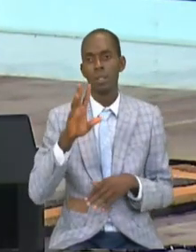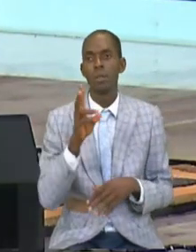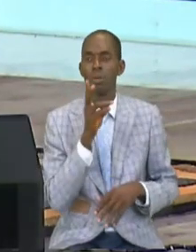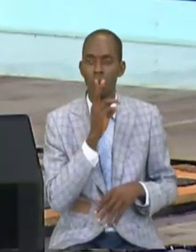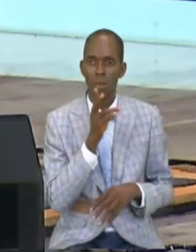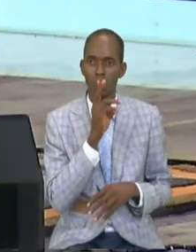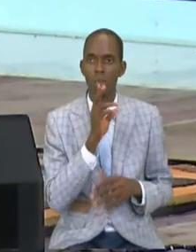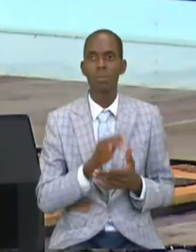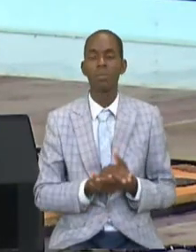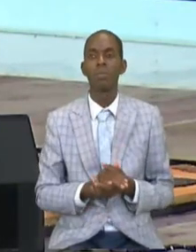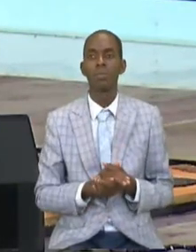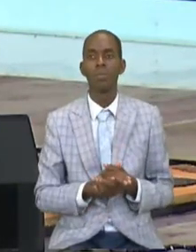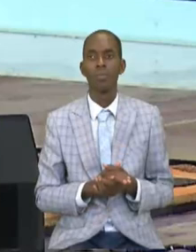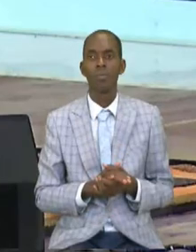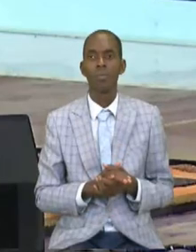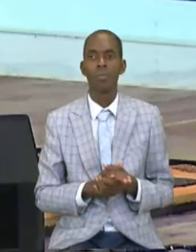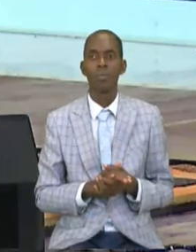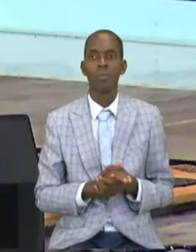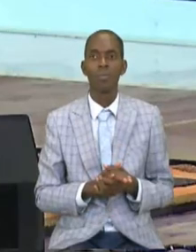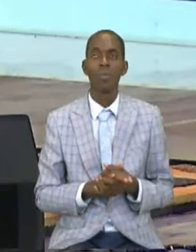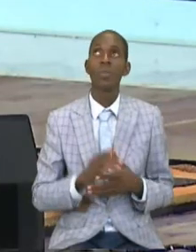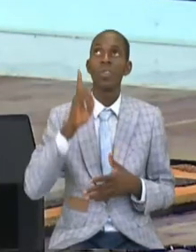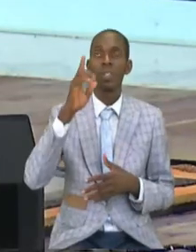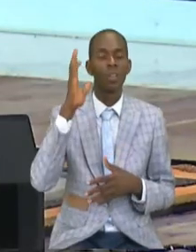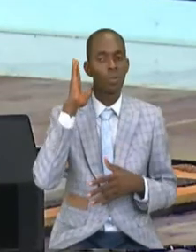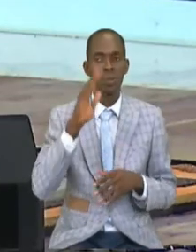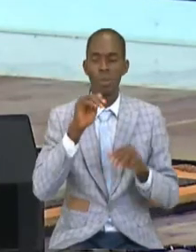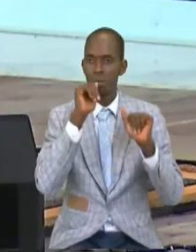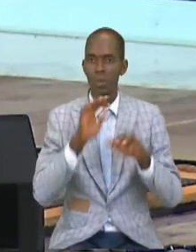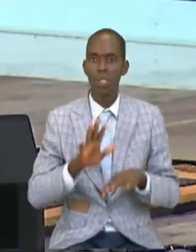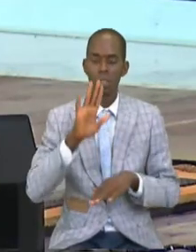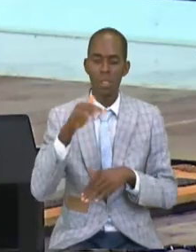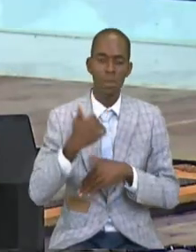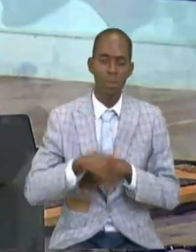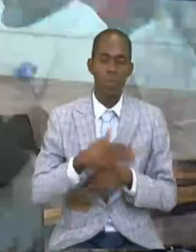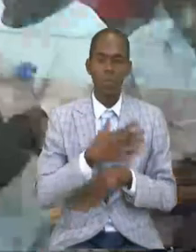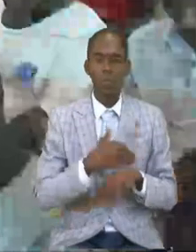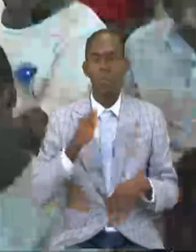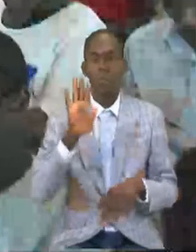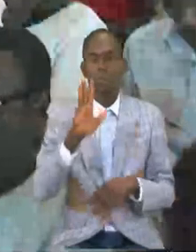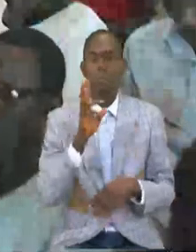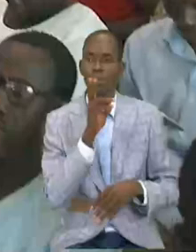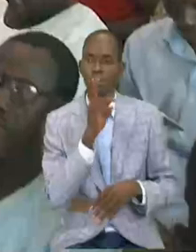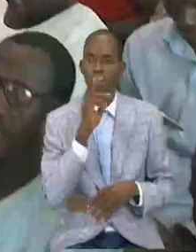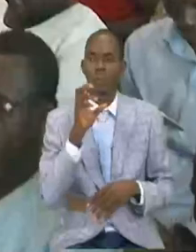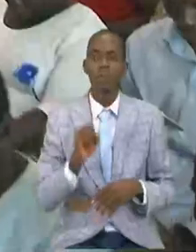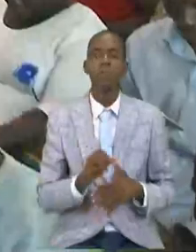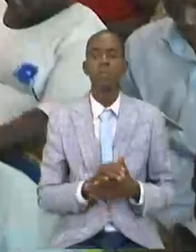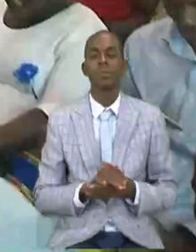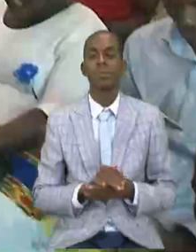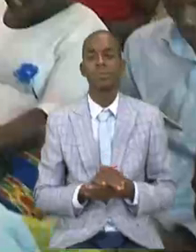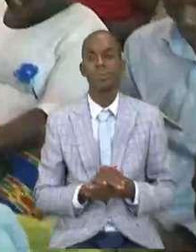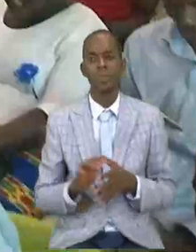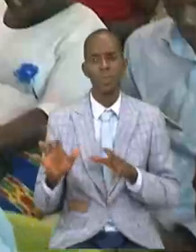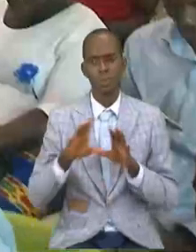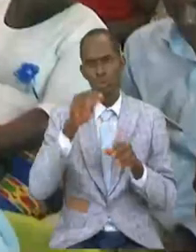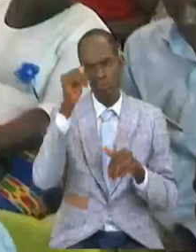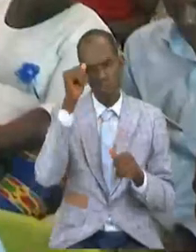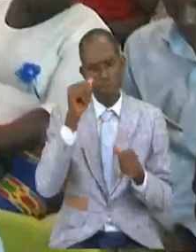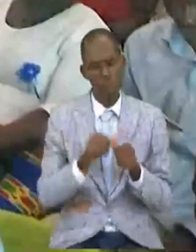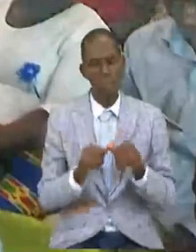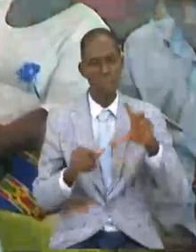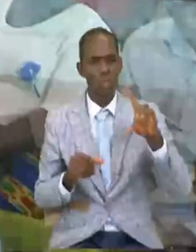bénira votre pain et vos eaux. Il bénira votre pain et vos eaux.